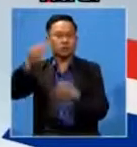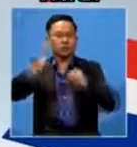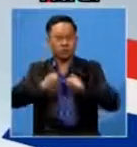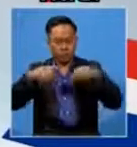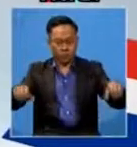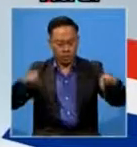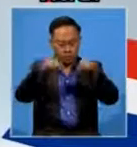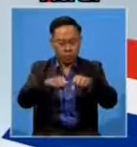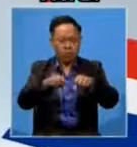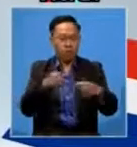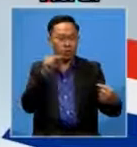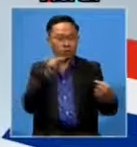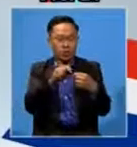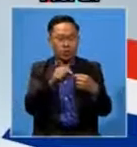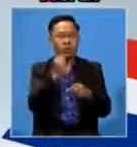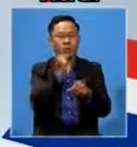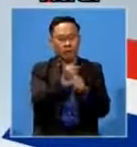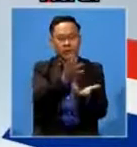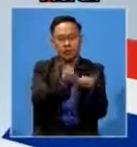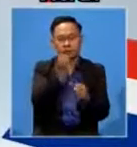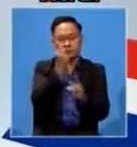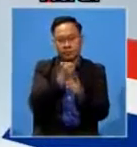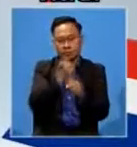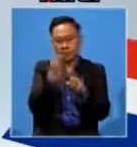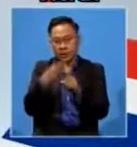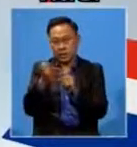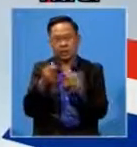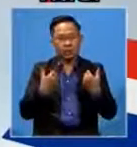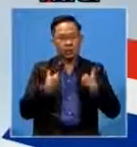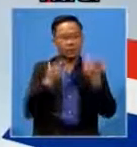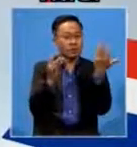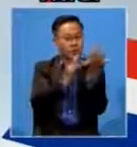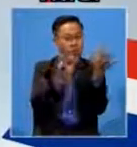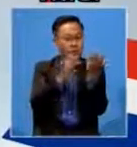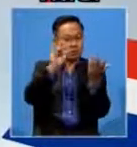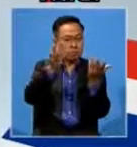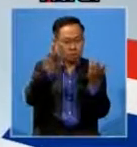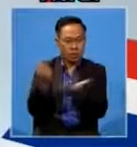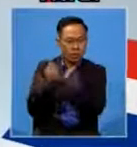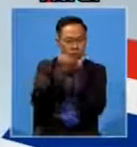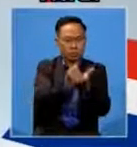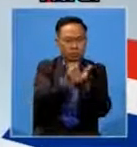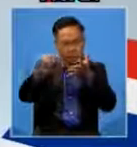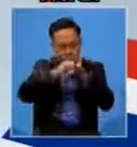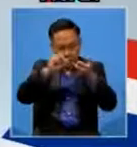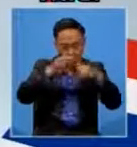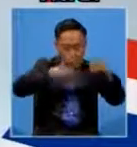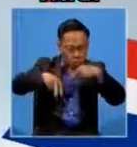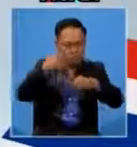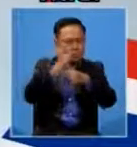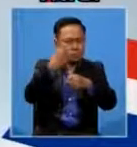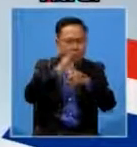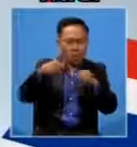วและตรงความต้องการของทั้งสองฝ่ายนำเทคโนโลยีที่ทันสมัยมาช่วยลดขั้นตอนในการปฏิบัติงาน